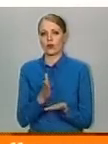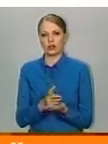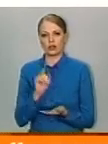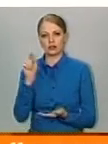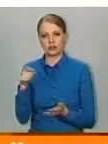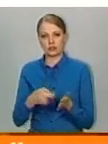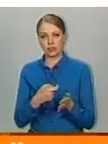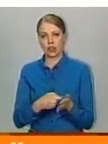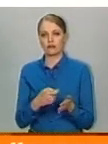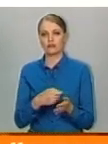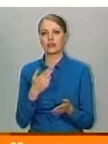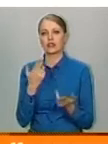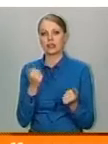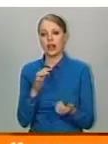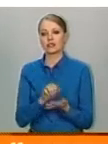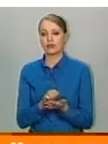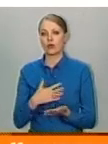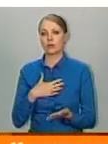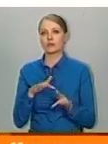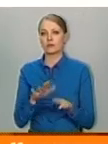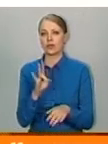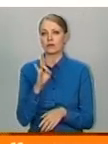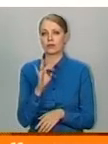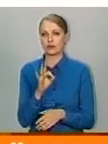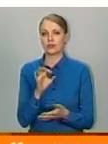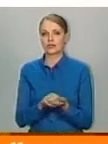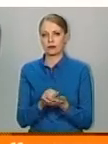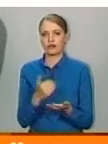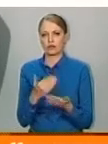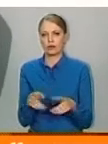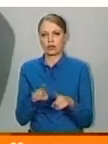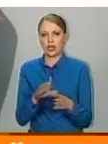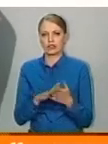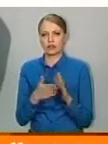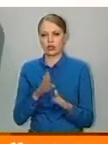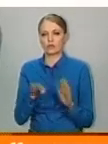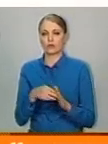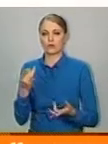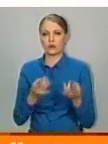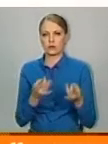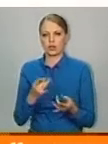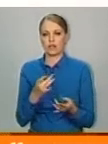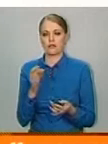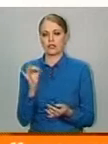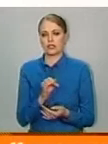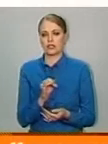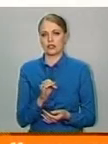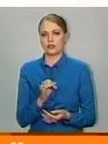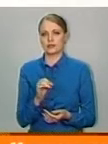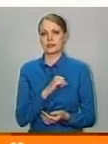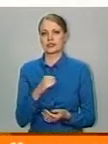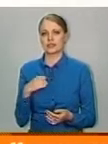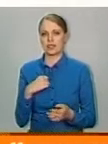там, да, займаючись любимим ділом, але займалися ось такою ситуацією, під обстрілами, під той самий, і